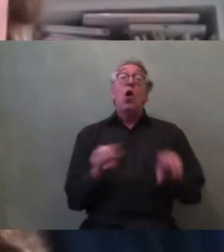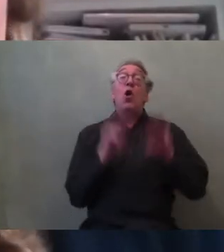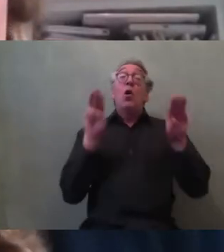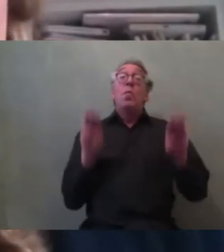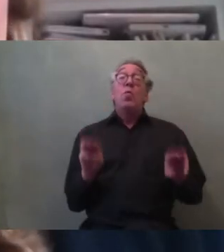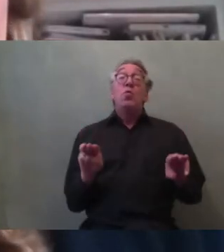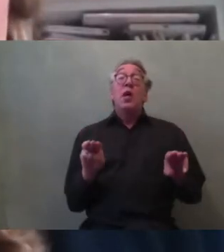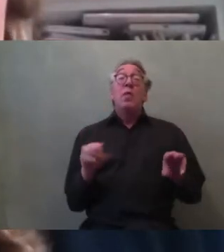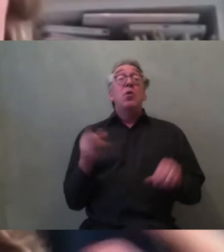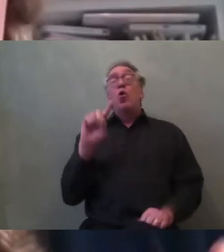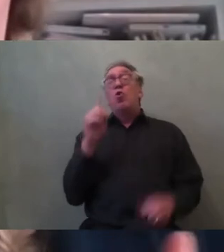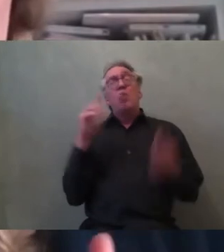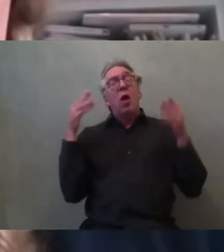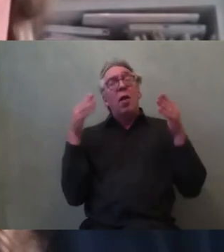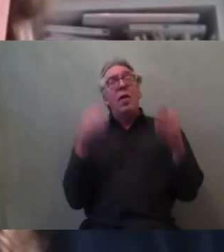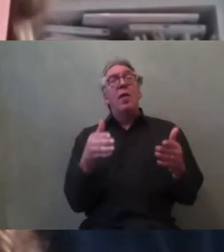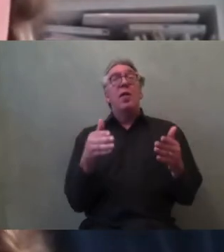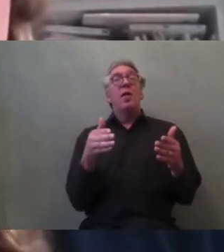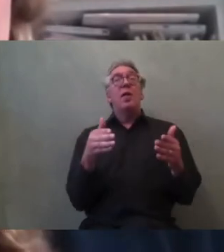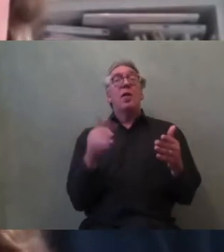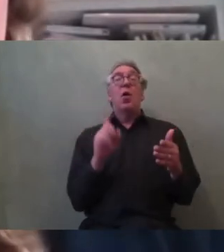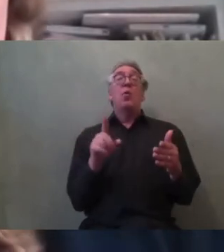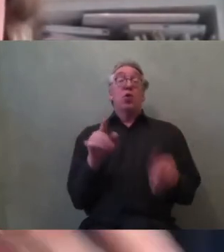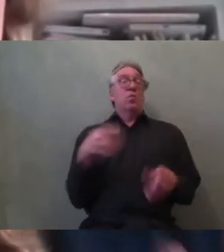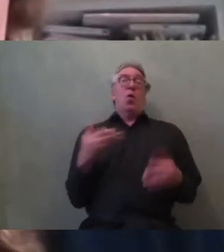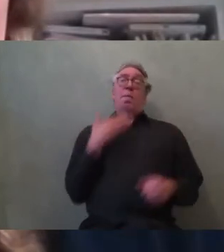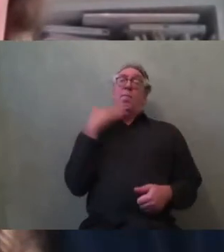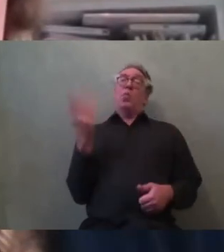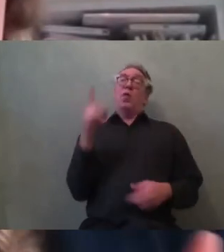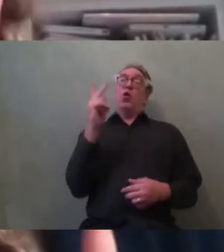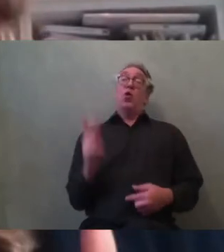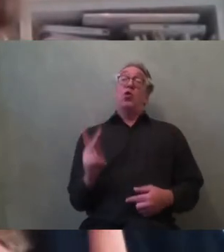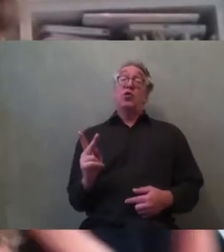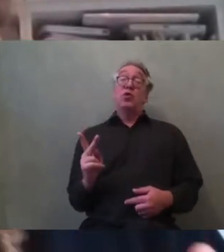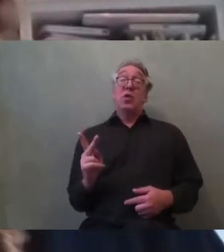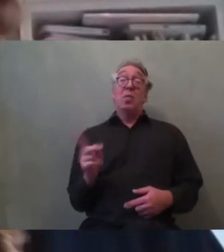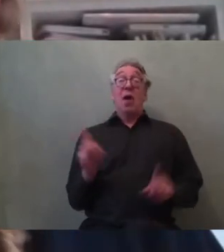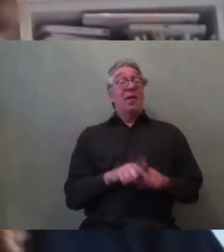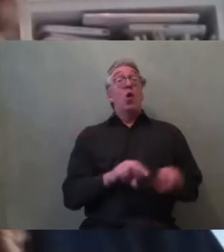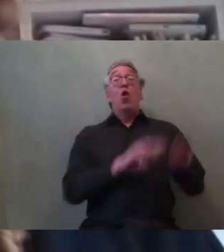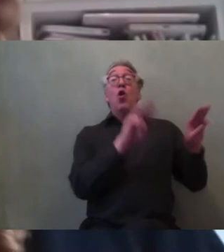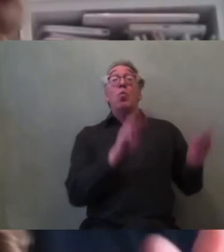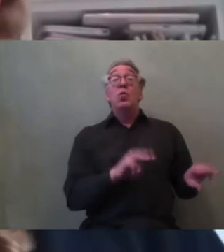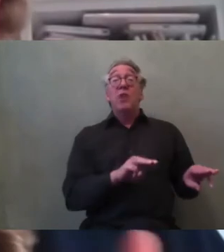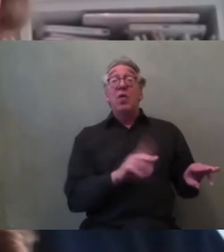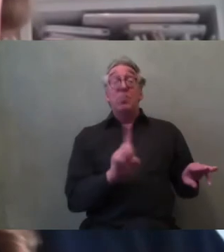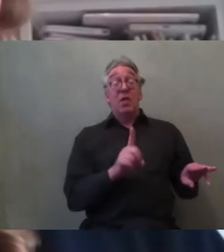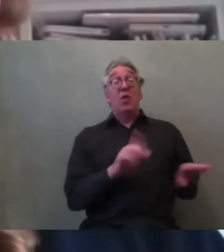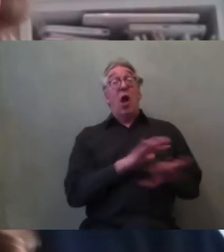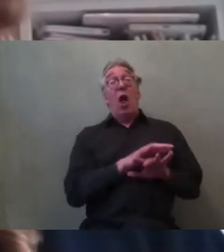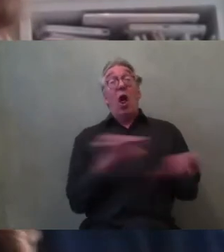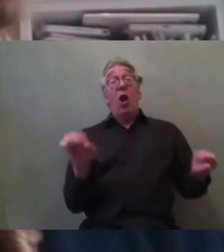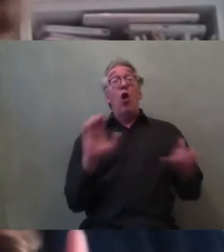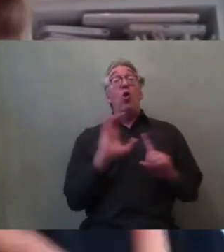richt op hedendaagse kunst. Maar net zoals musea zijn ook alle culturele instellingen zijn plekken van